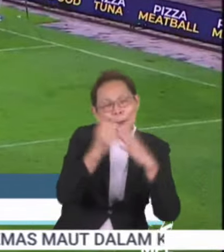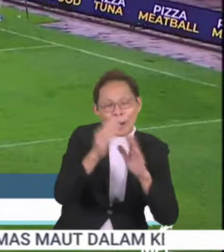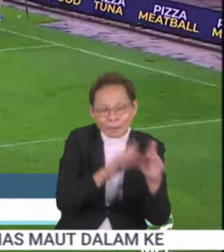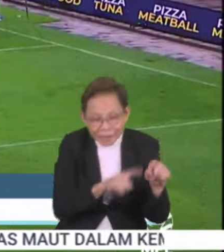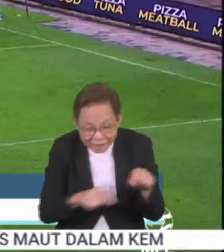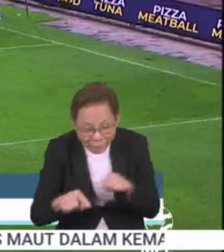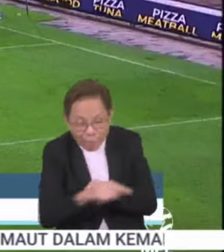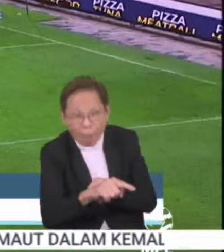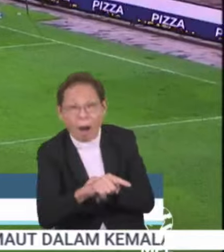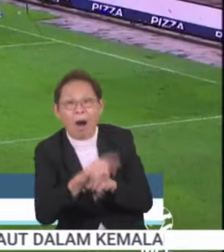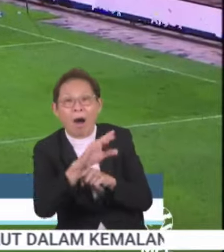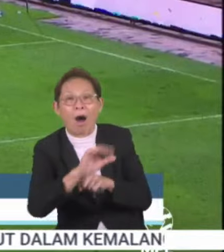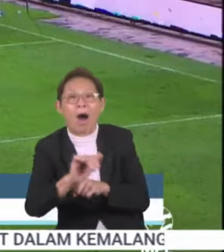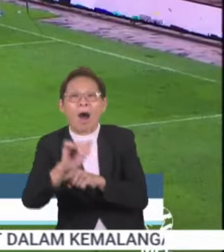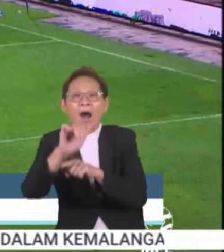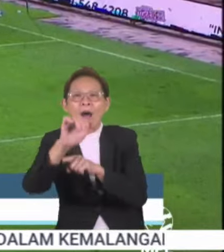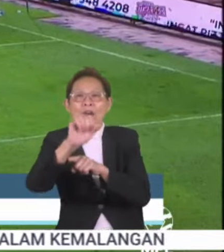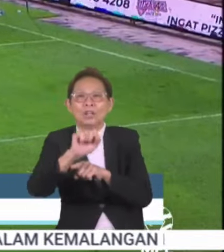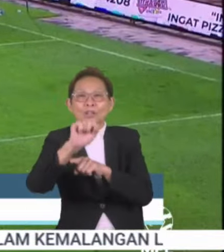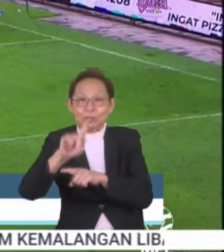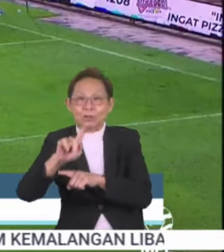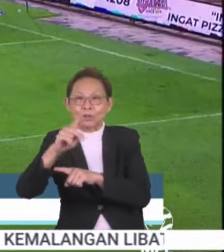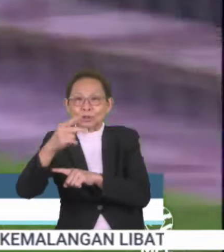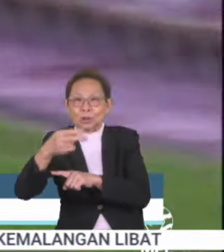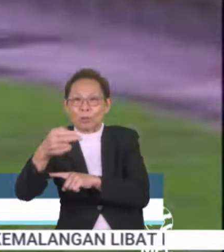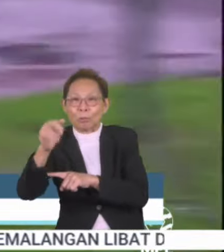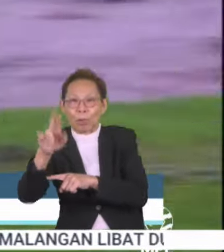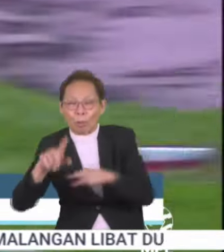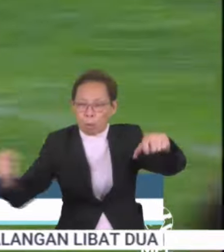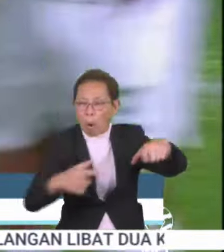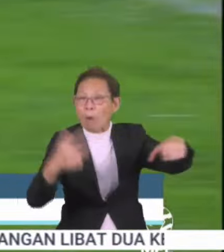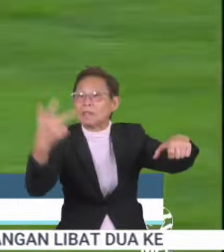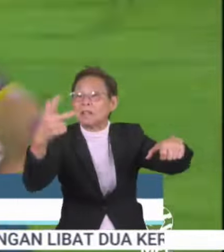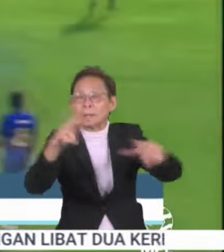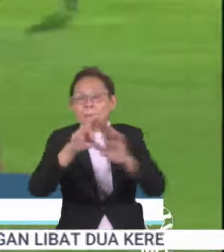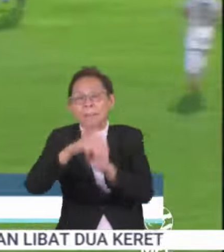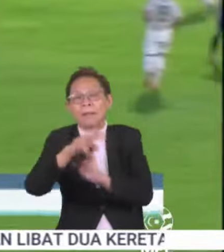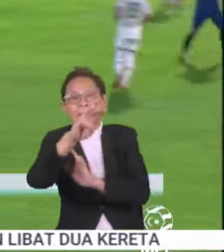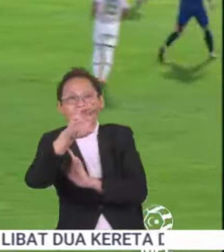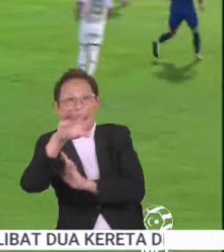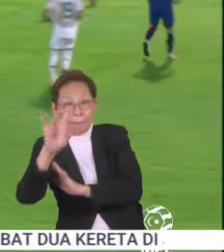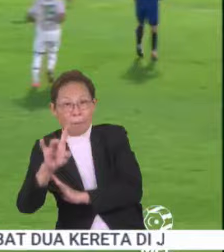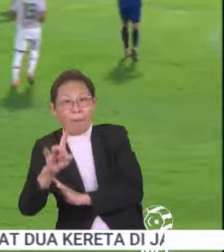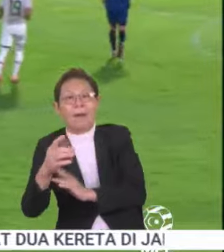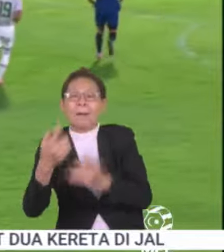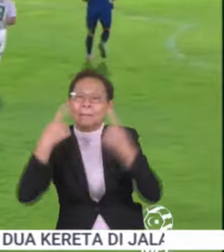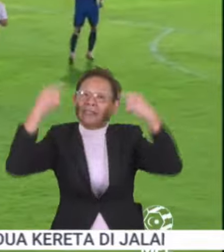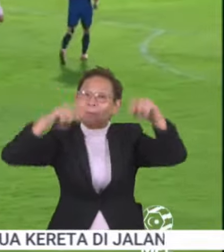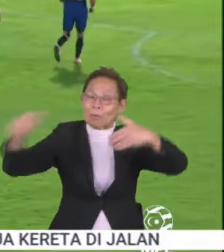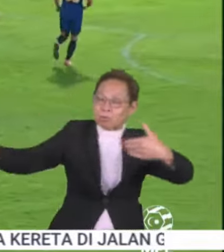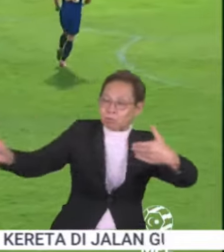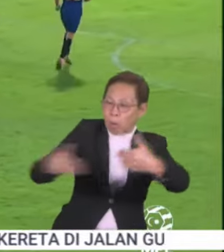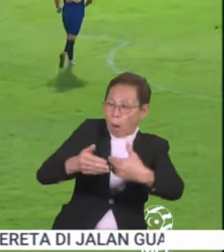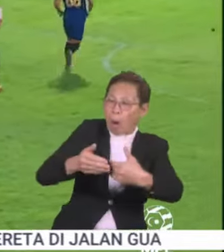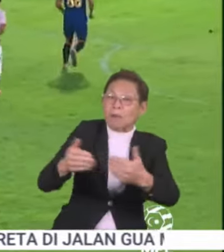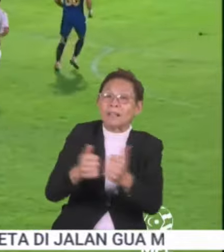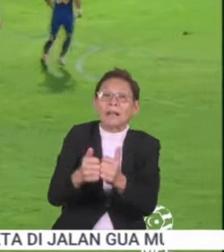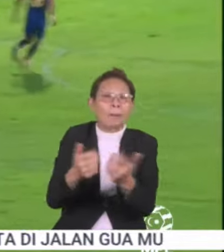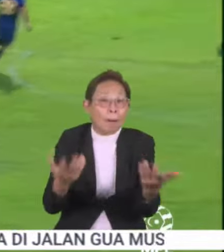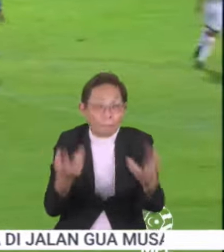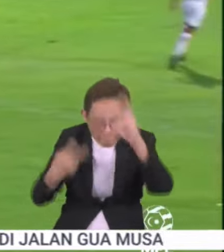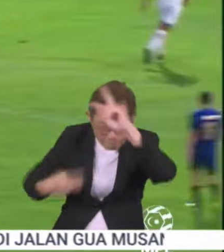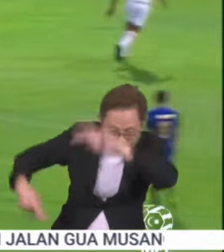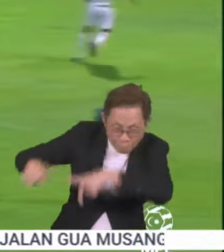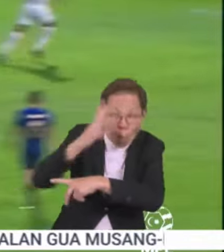depan selepas Sukrop Nurul Luef meledak jaringan ketiga pada minit ke-68. Namun berjaya merapatkan kedudukan